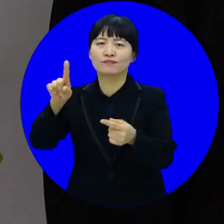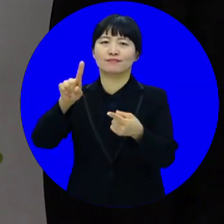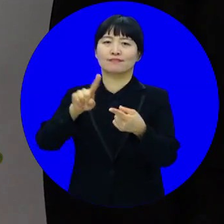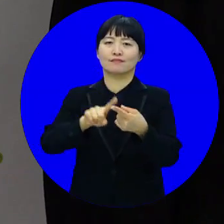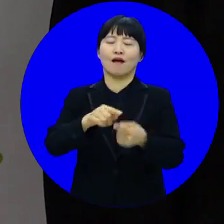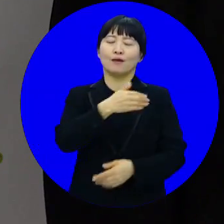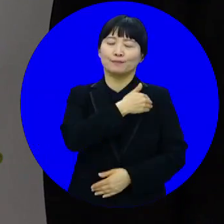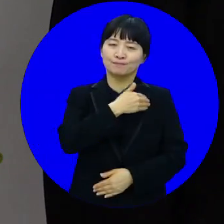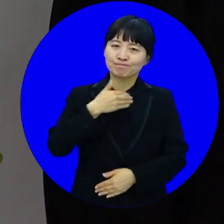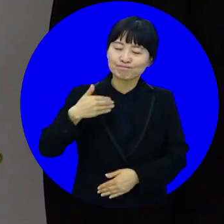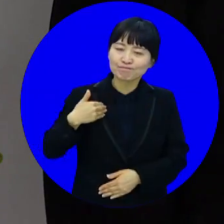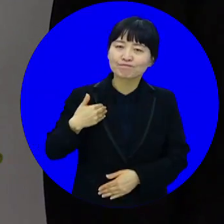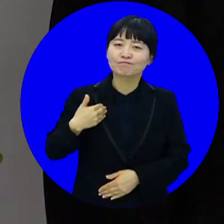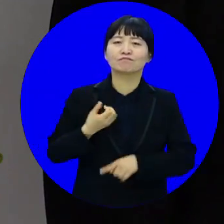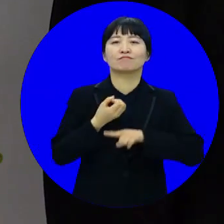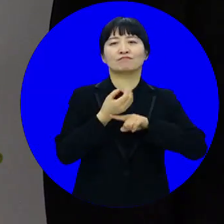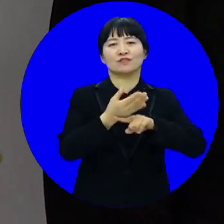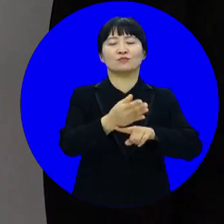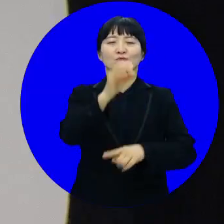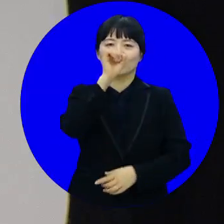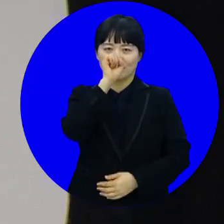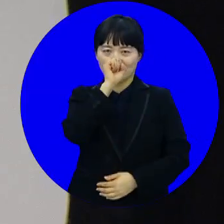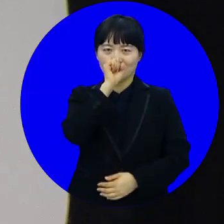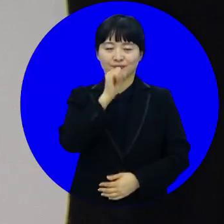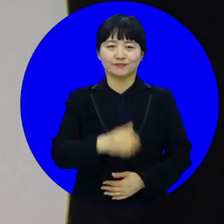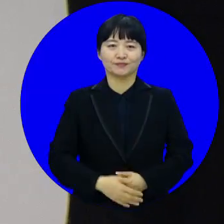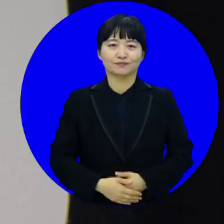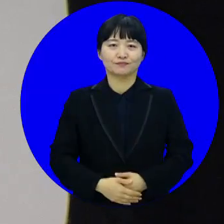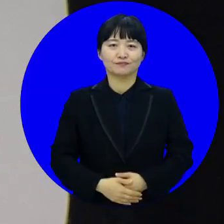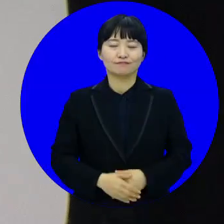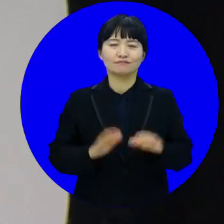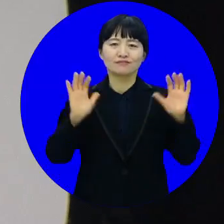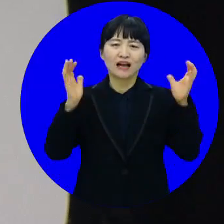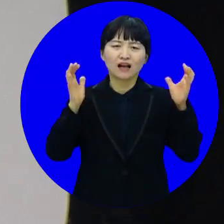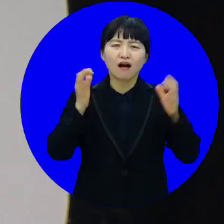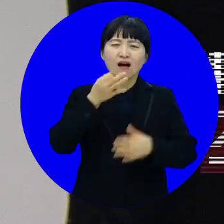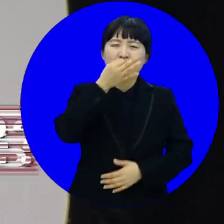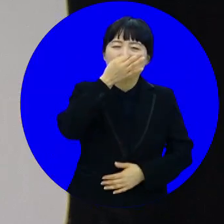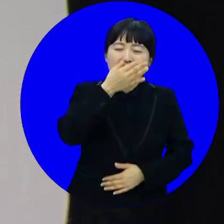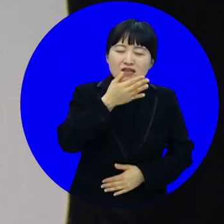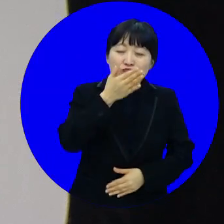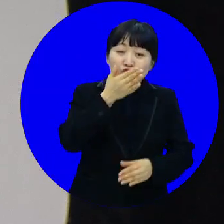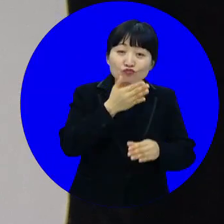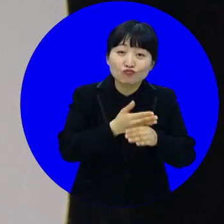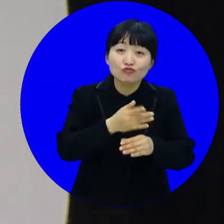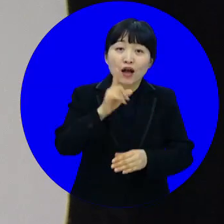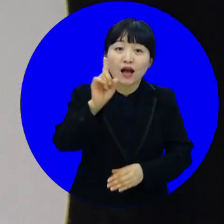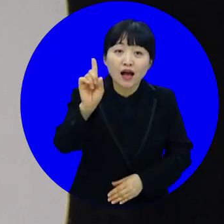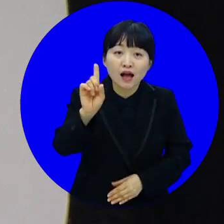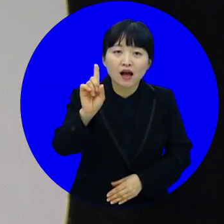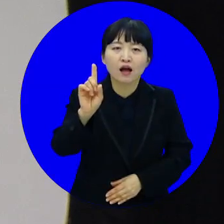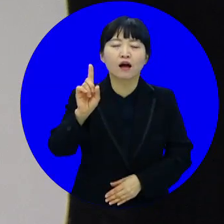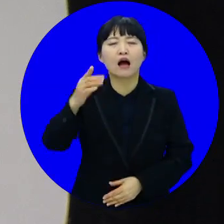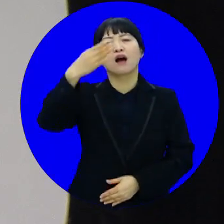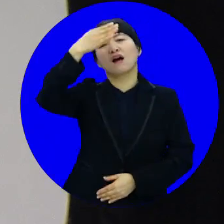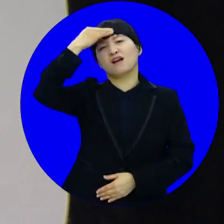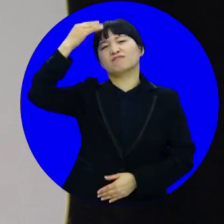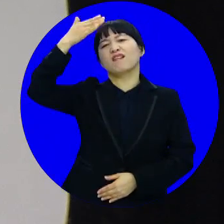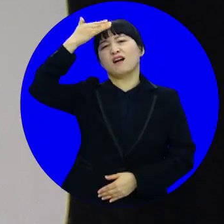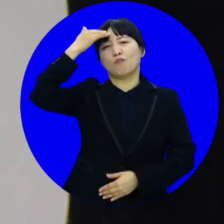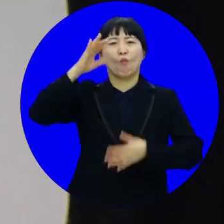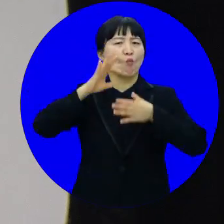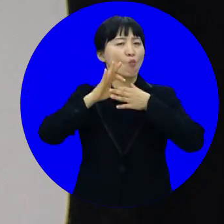정보를 충분히 전달하면 좋습니다. 또 아이를 힘들게 하는 것 중에 또 하나가